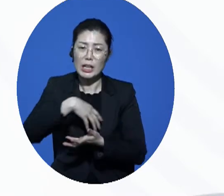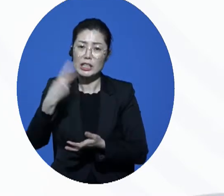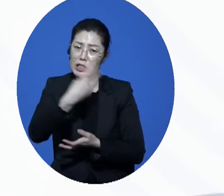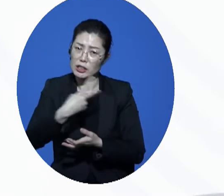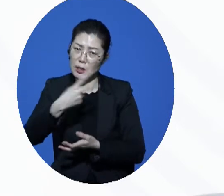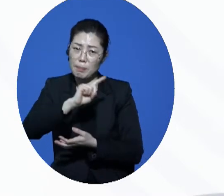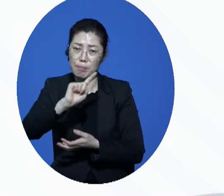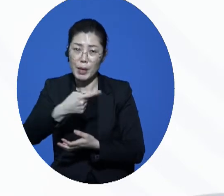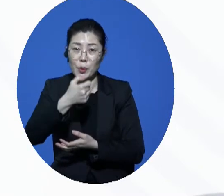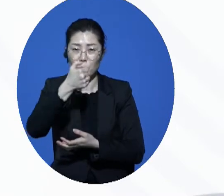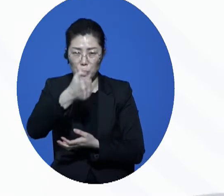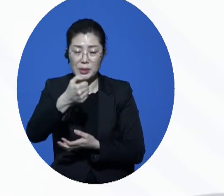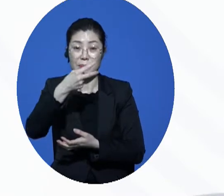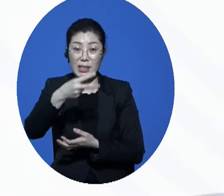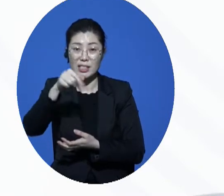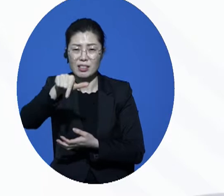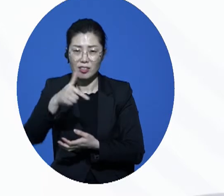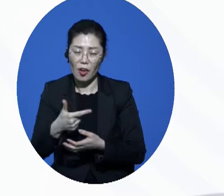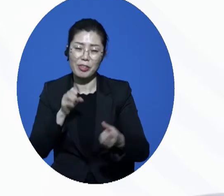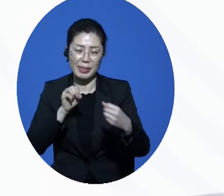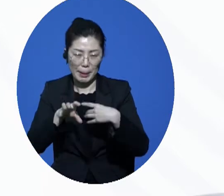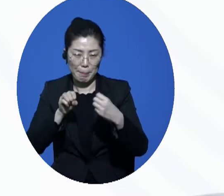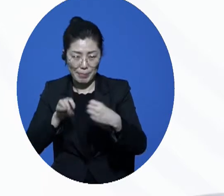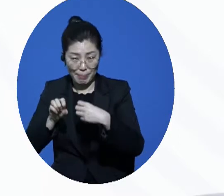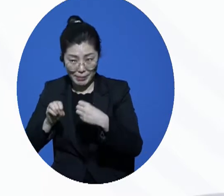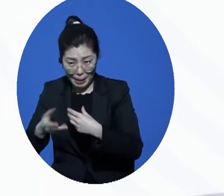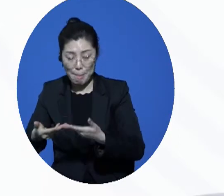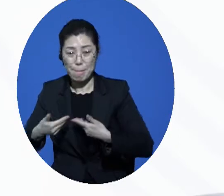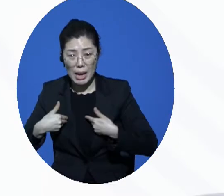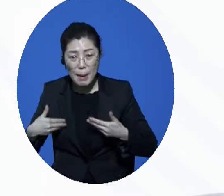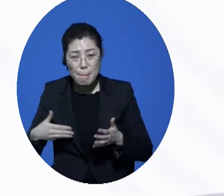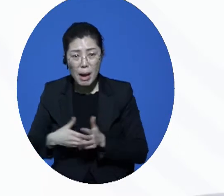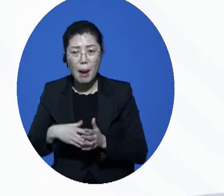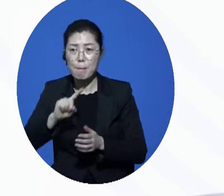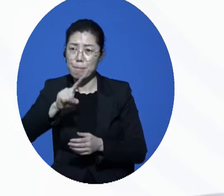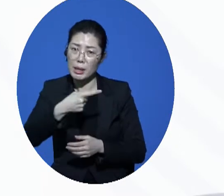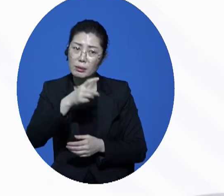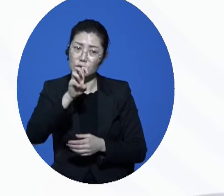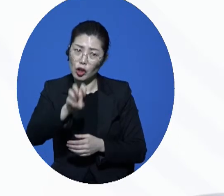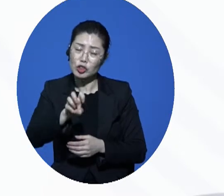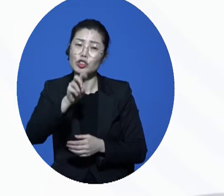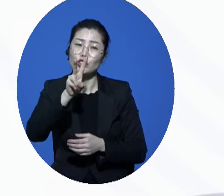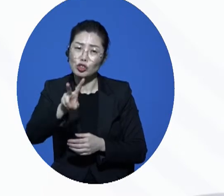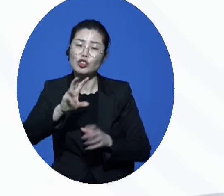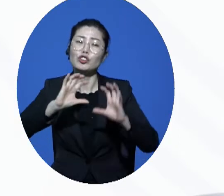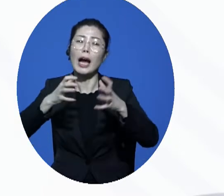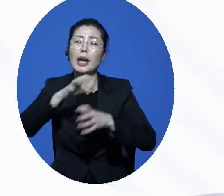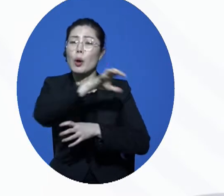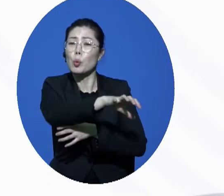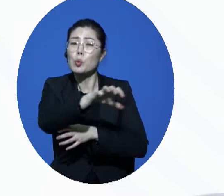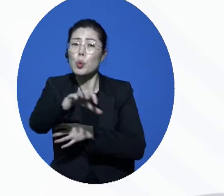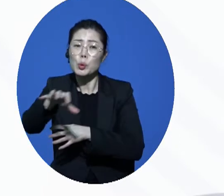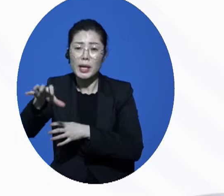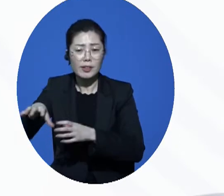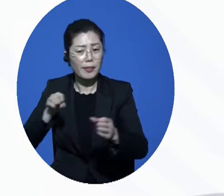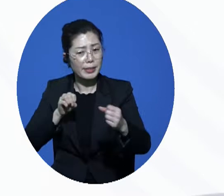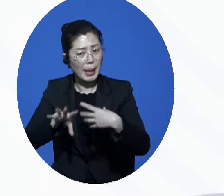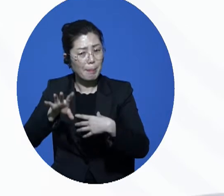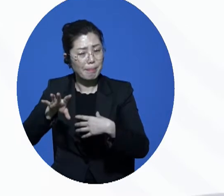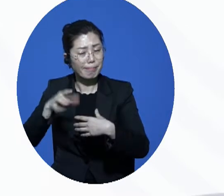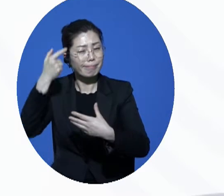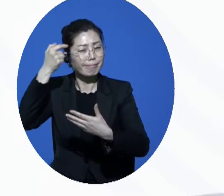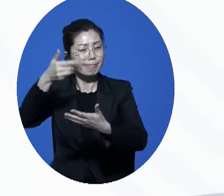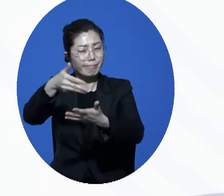총 2,152건의 답변을 받았습니다. 134개 국가의 곳곳에서 이제 답변을